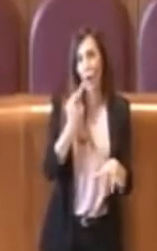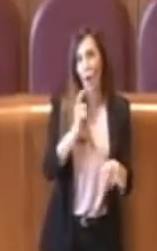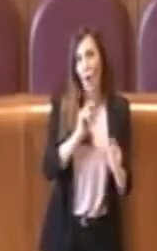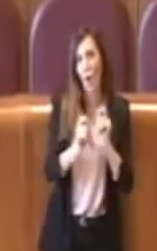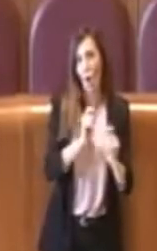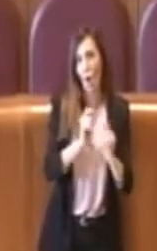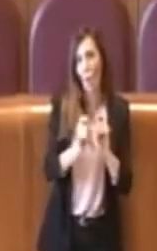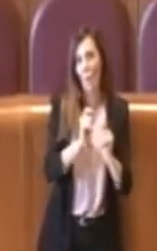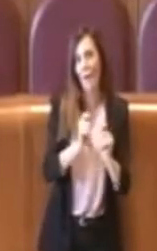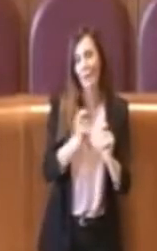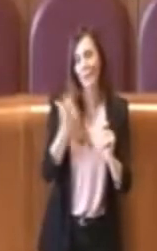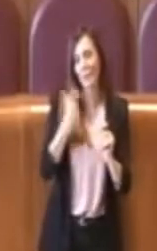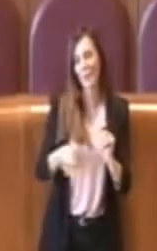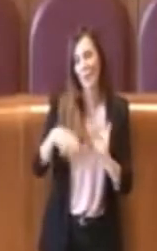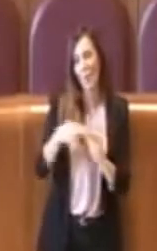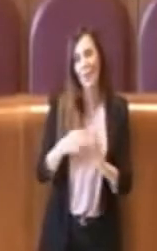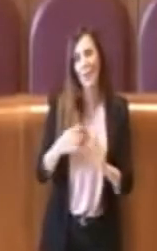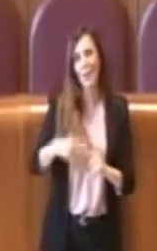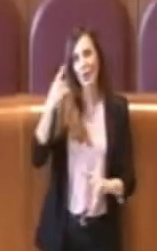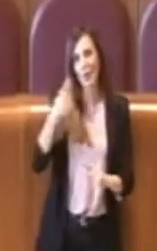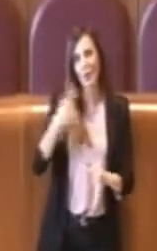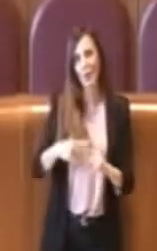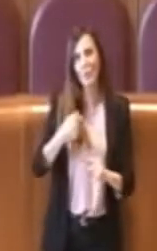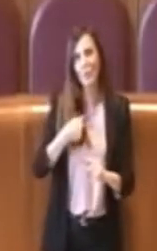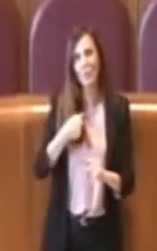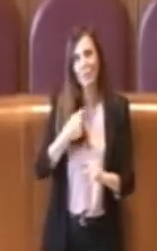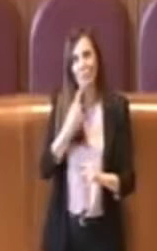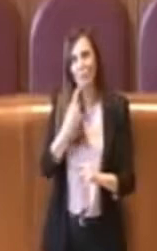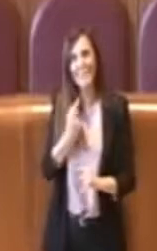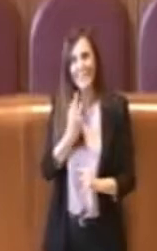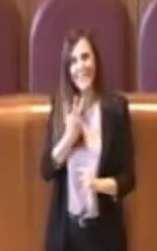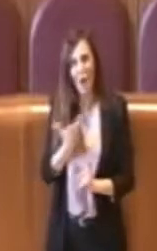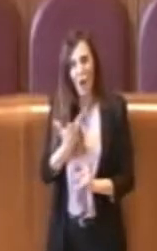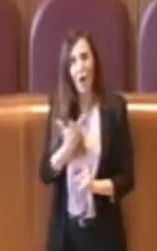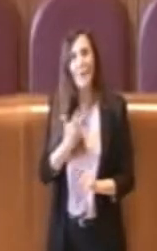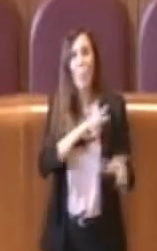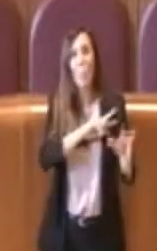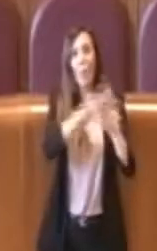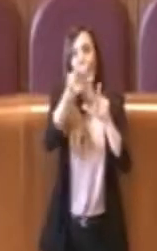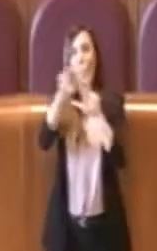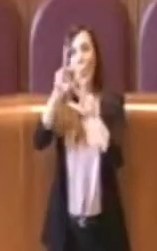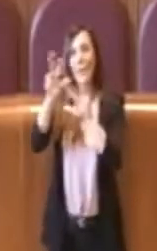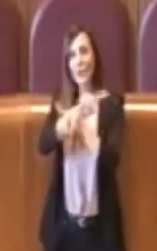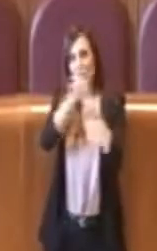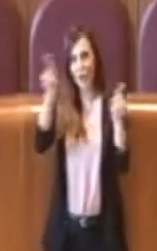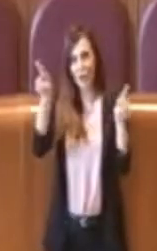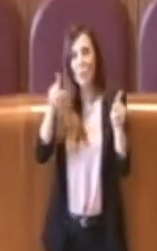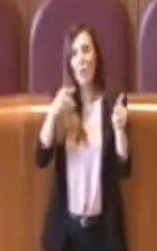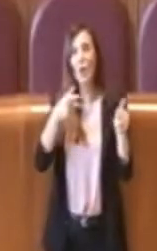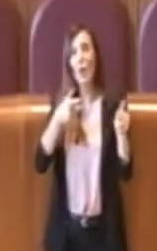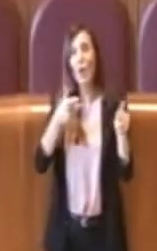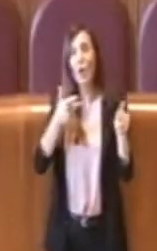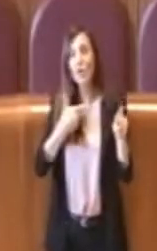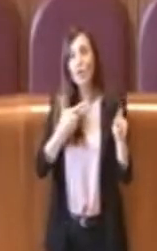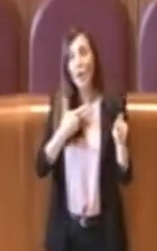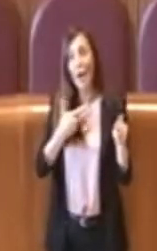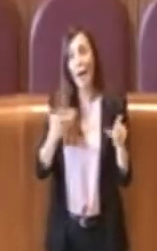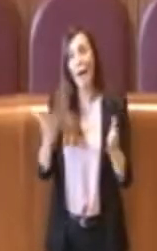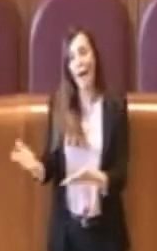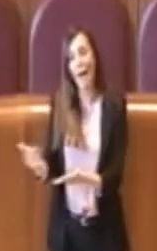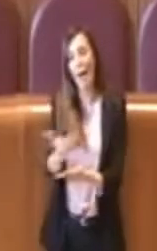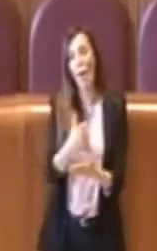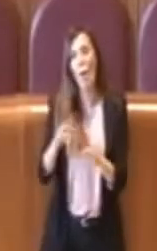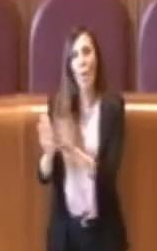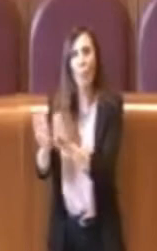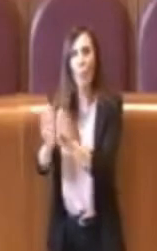in quest'ordine del giorno io parlo di quei municipi in particolare dove c'è la raccolta porta a porta, che sono